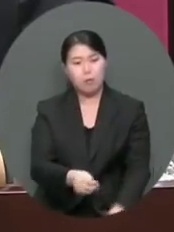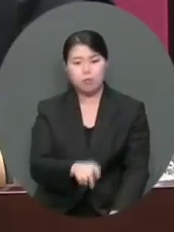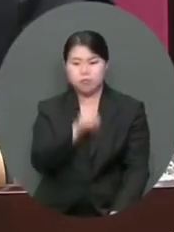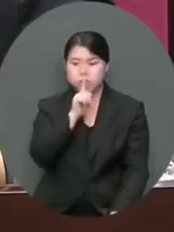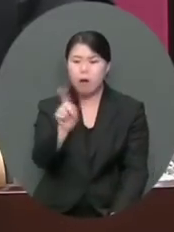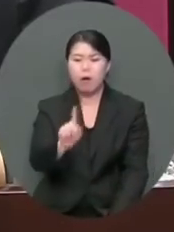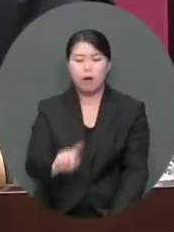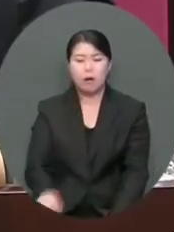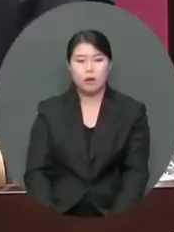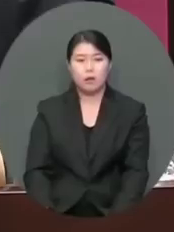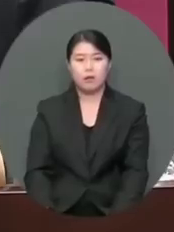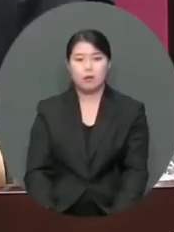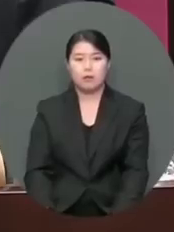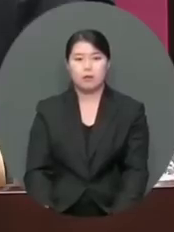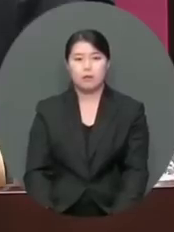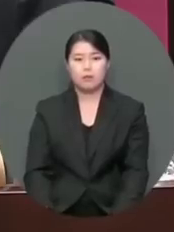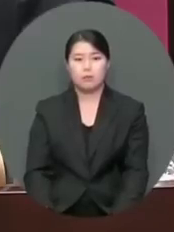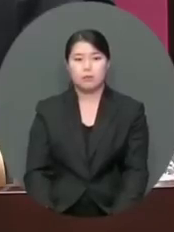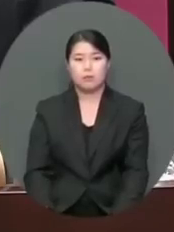하세요?